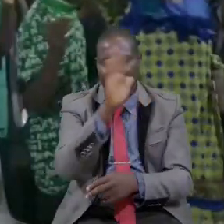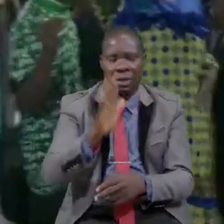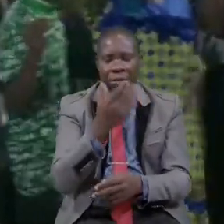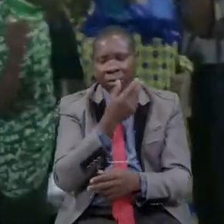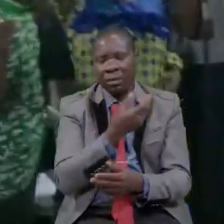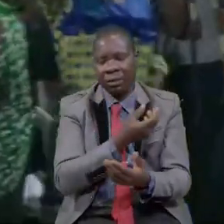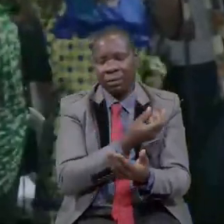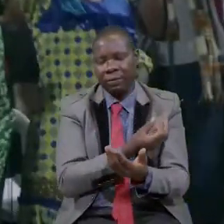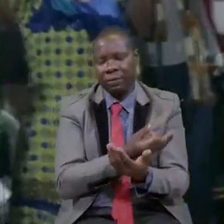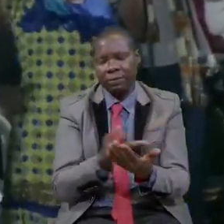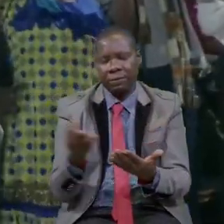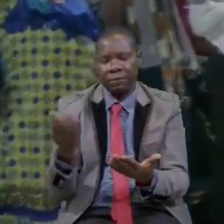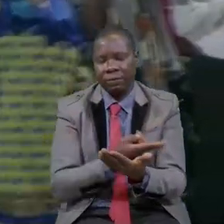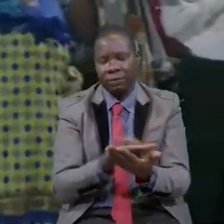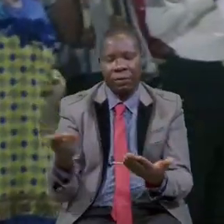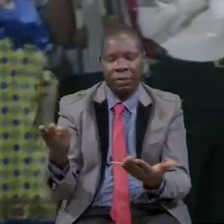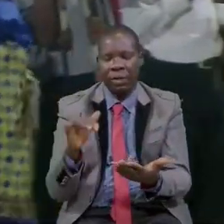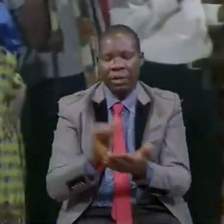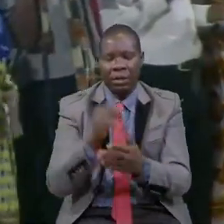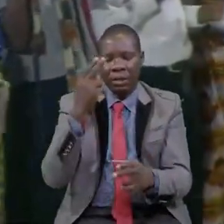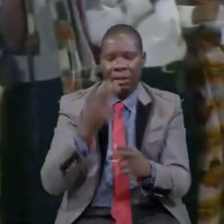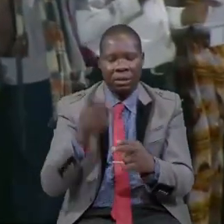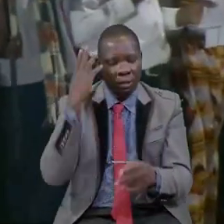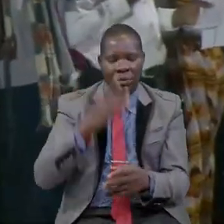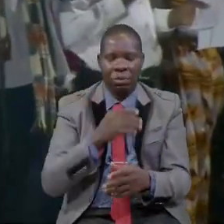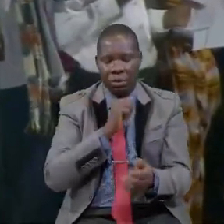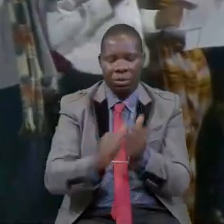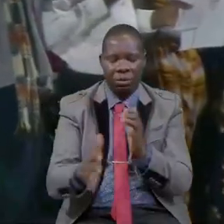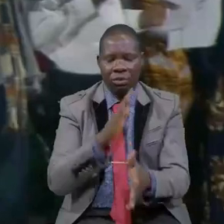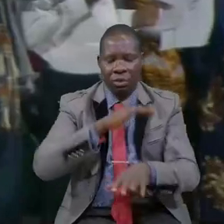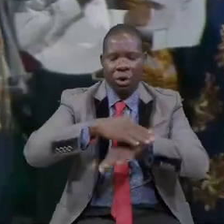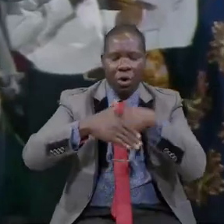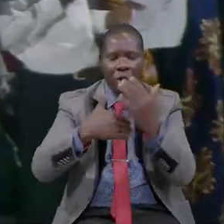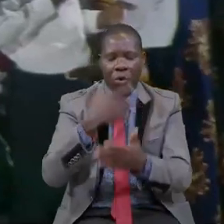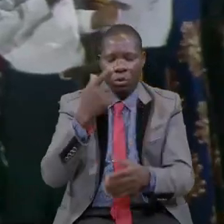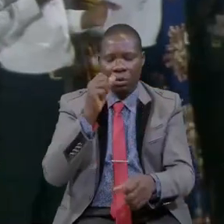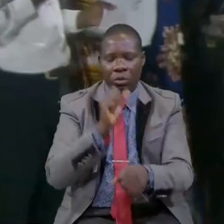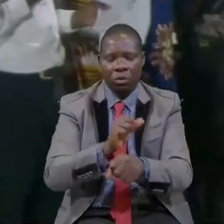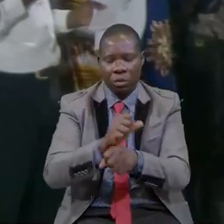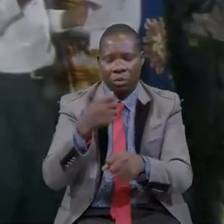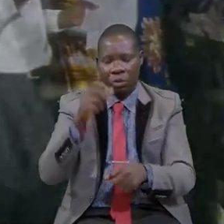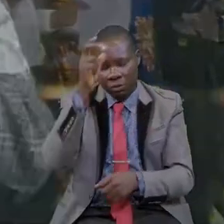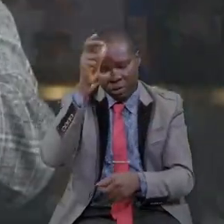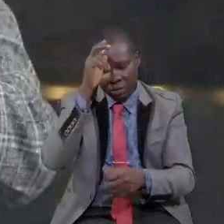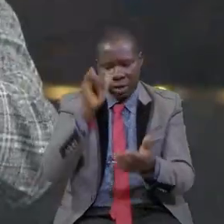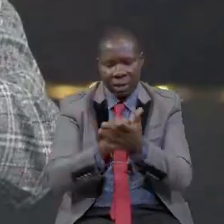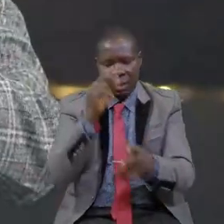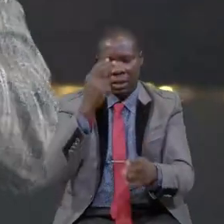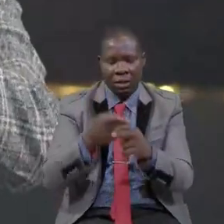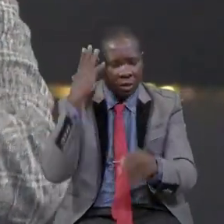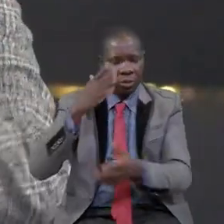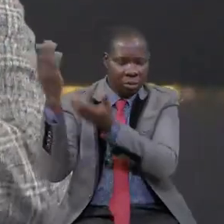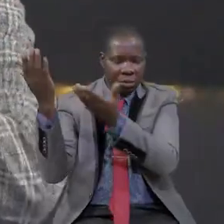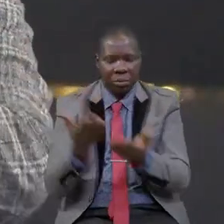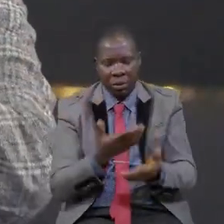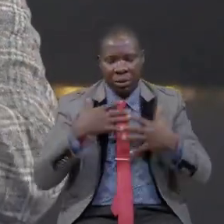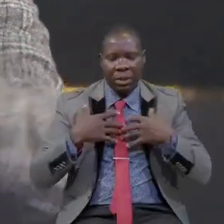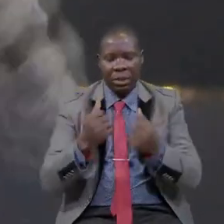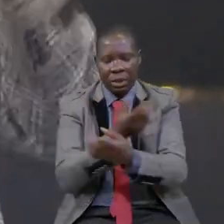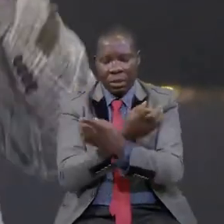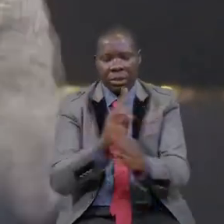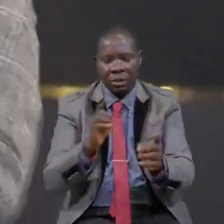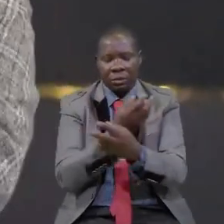jamais. Ce nom va détruire toutes les œuvres du diable. Ce nom va apporter la guérison, la délivrance,